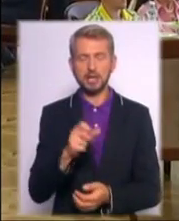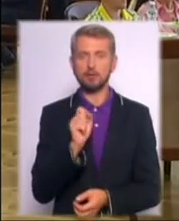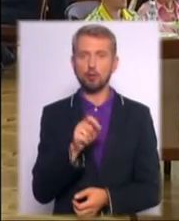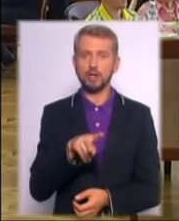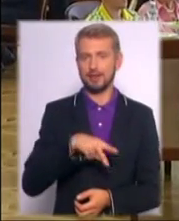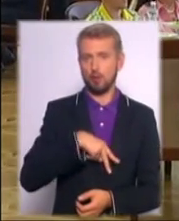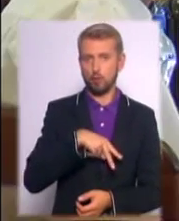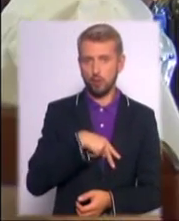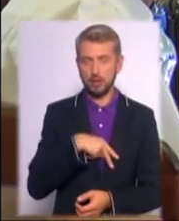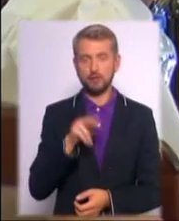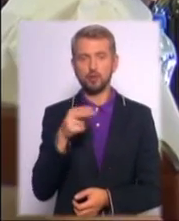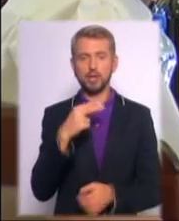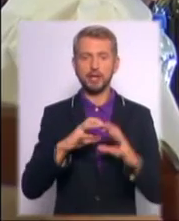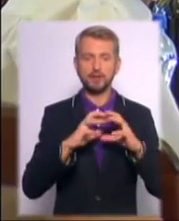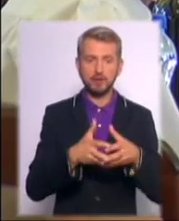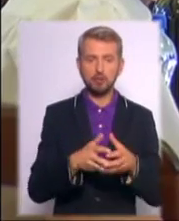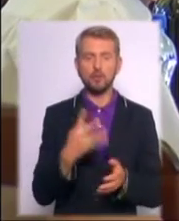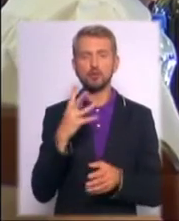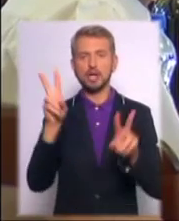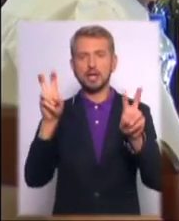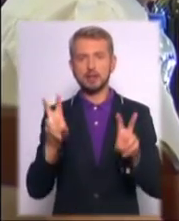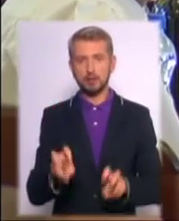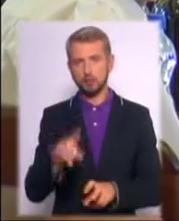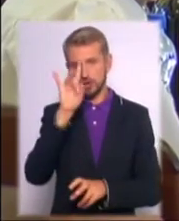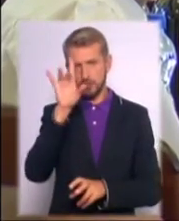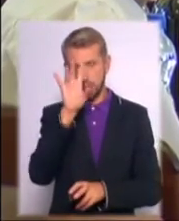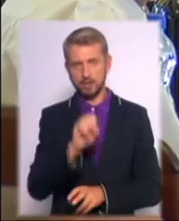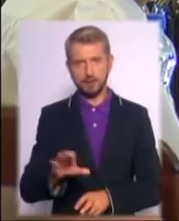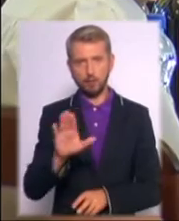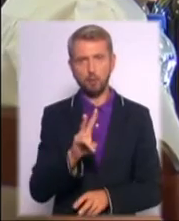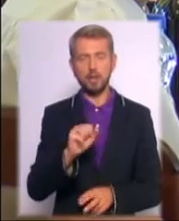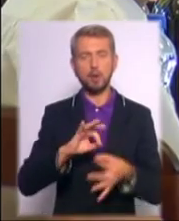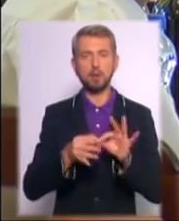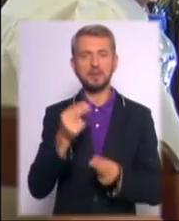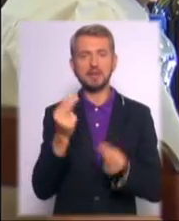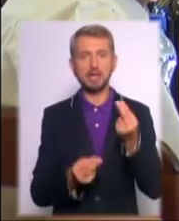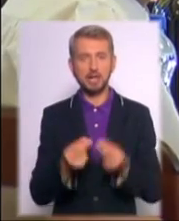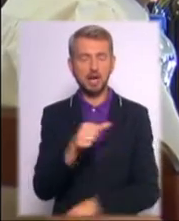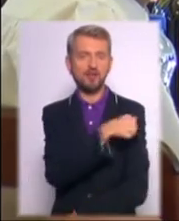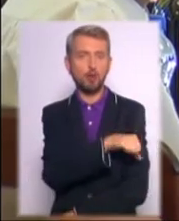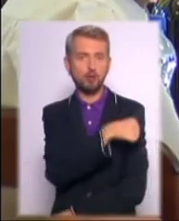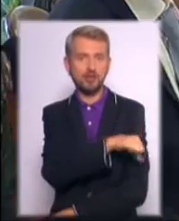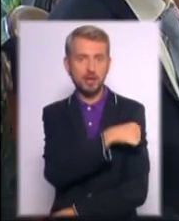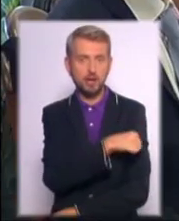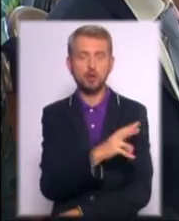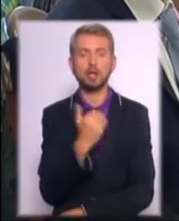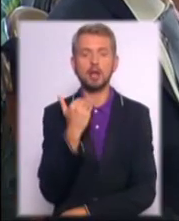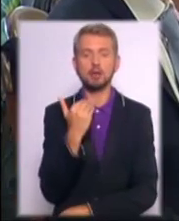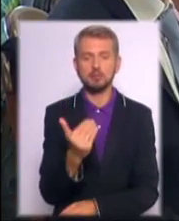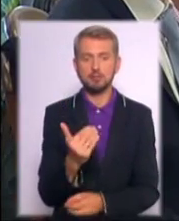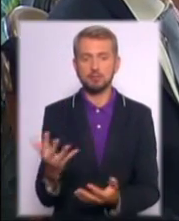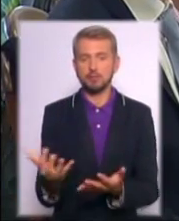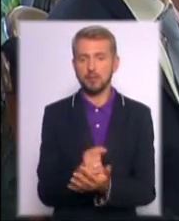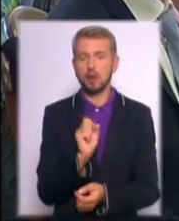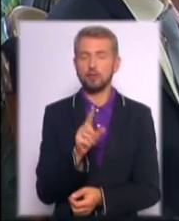нагороди чемпіонатів світу, 4 титули чемпіонів Європи, а на Олімпійських іграх в Ріо-де-Жанейро на їхньому рахунку